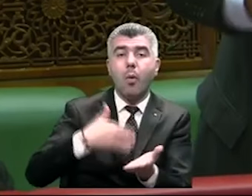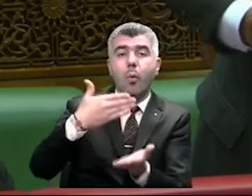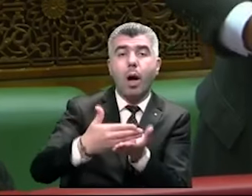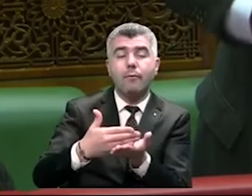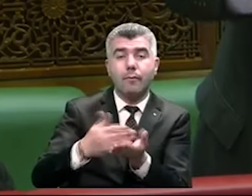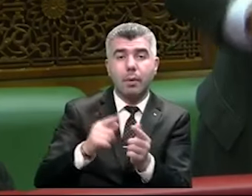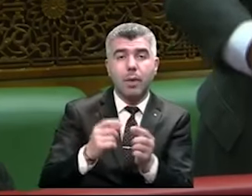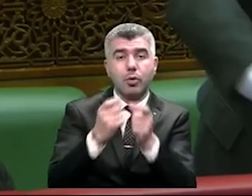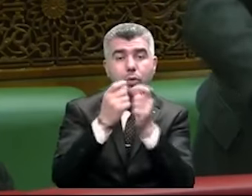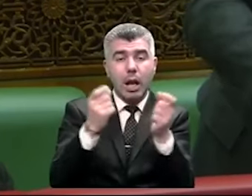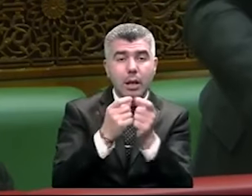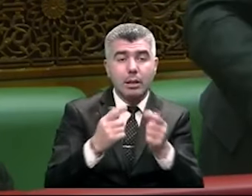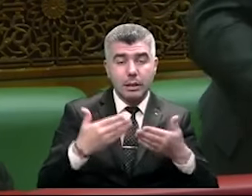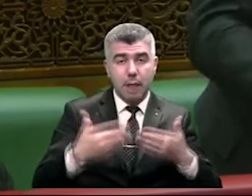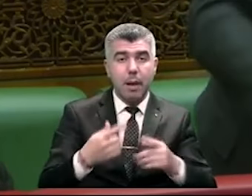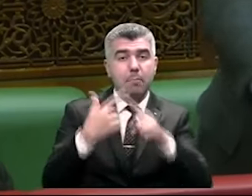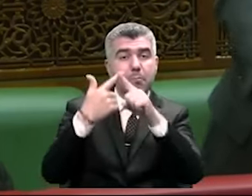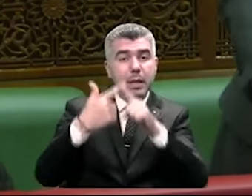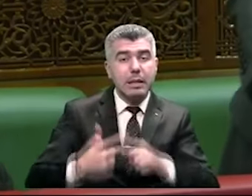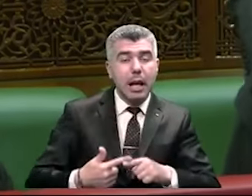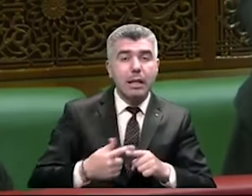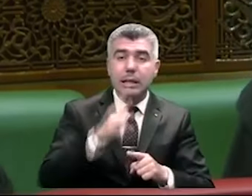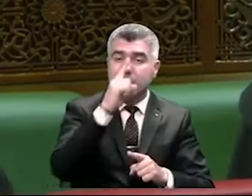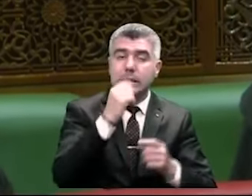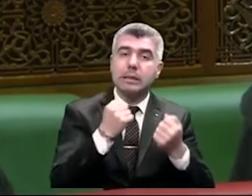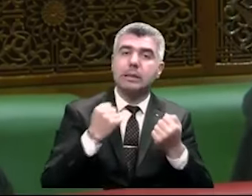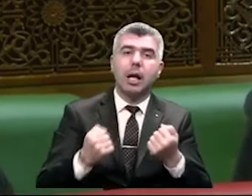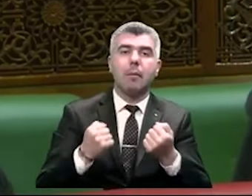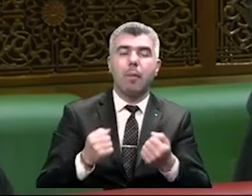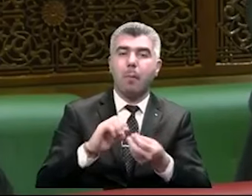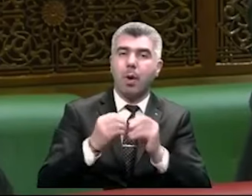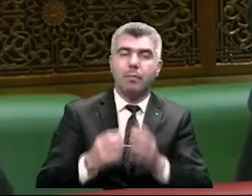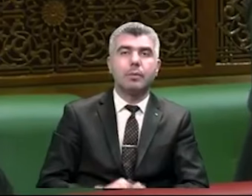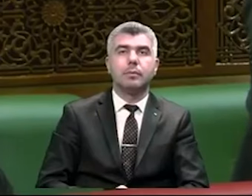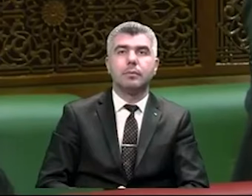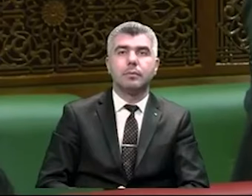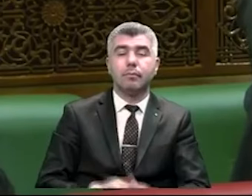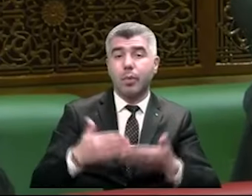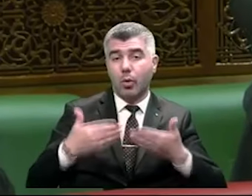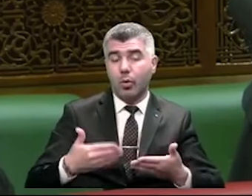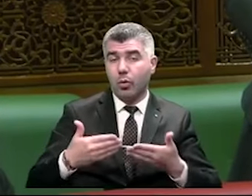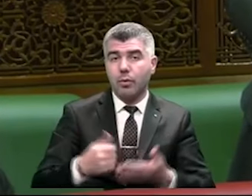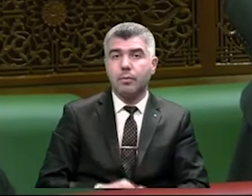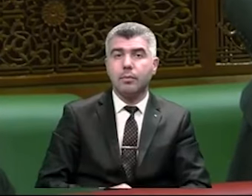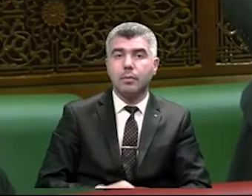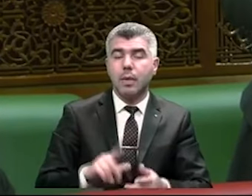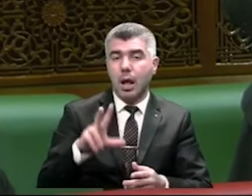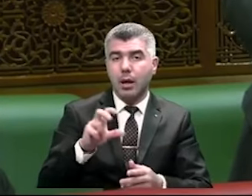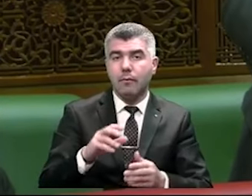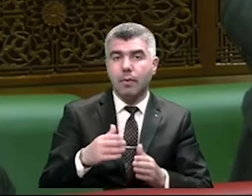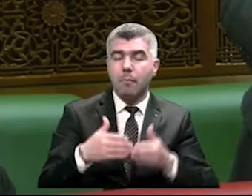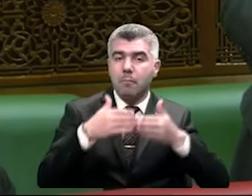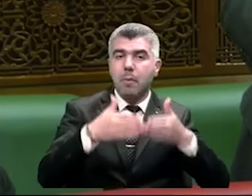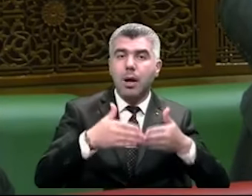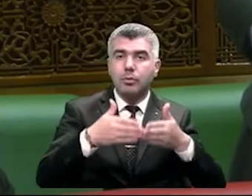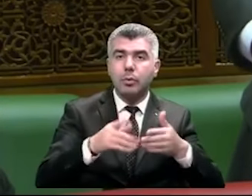تقام بواحد الميزانيه ضخمه على الوكاله الوطنيه للموانئ اليوم السيد الوزير كنعرفو هذ البواخر هذا الامر ماشي